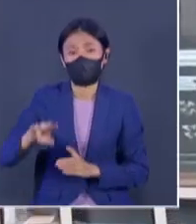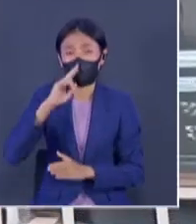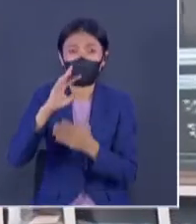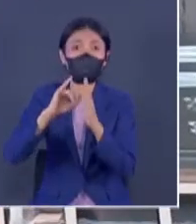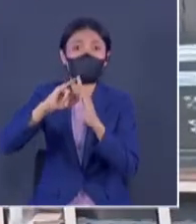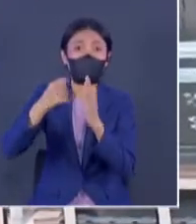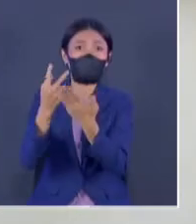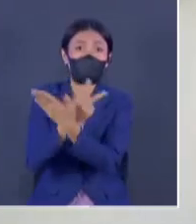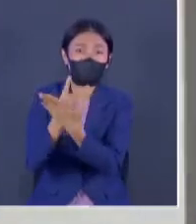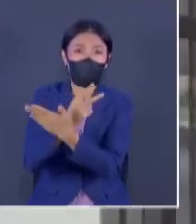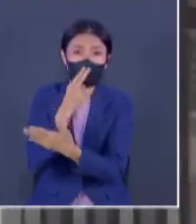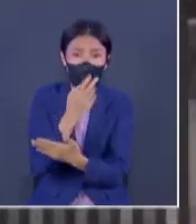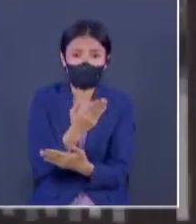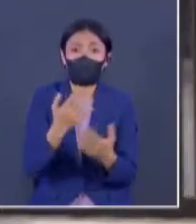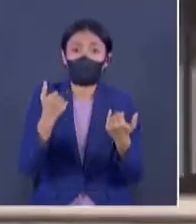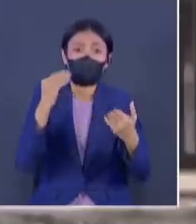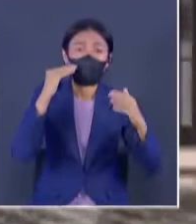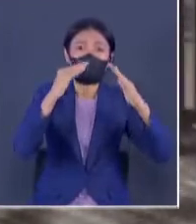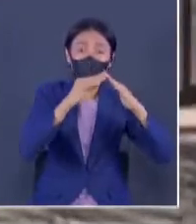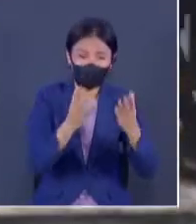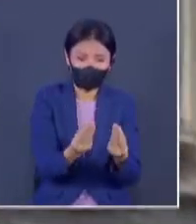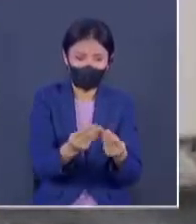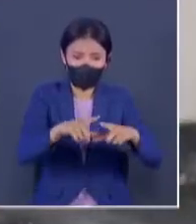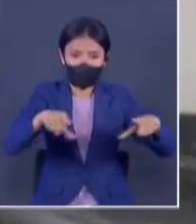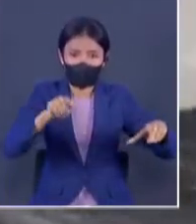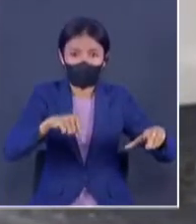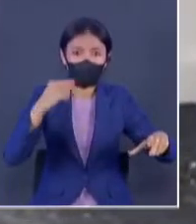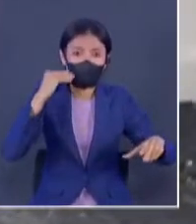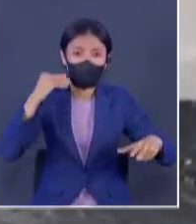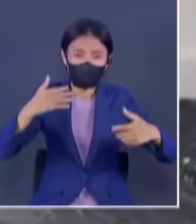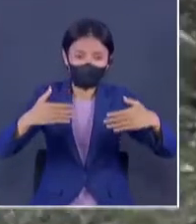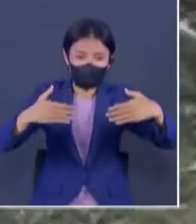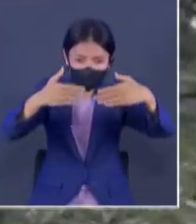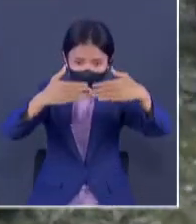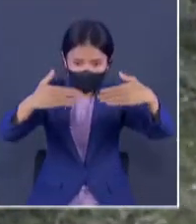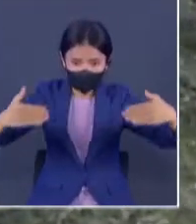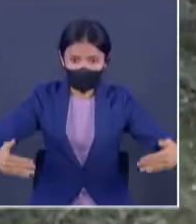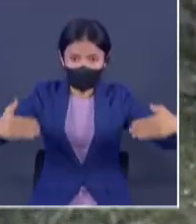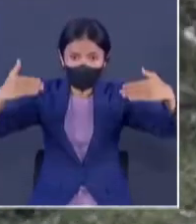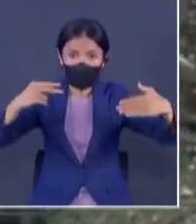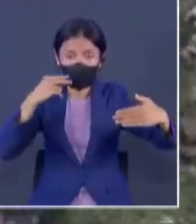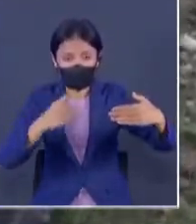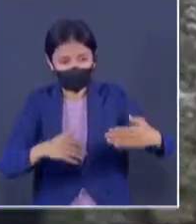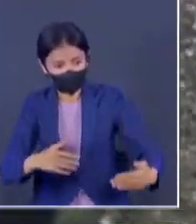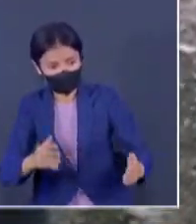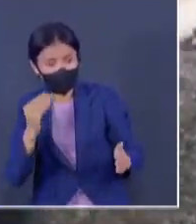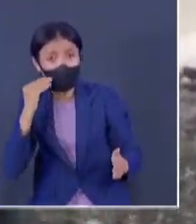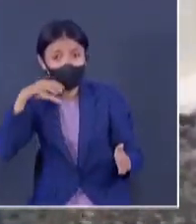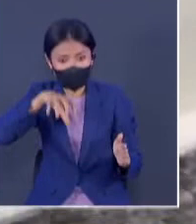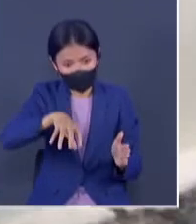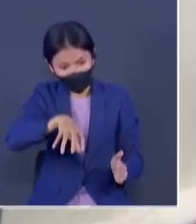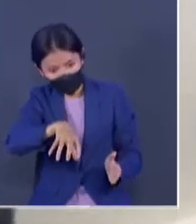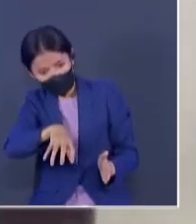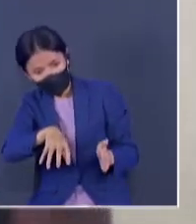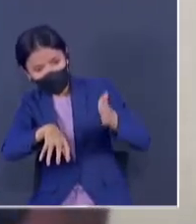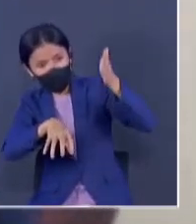าญจนบุรีมีคำสั่งให้เจ้าของที่ดินรื้อถอนรั้วบ้านบนกำแพงที่ก่อสร้างสูงมิดท่วมหลังคาเพื่อนบ้านจ